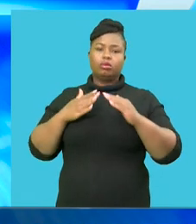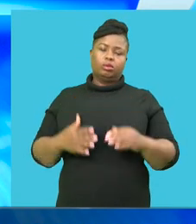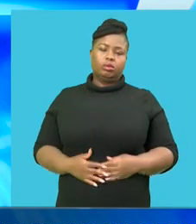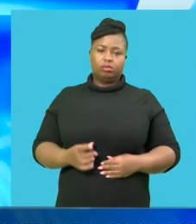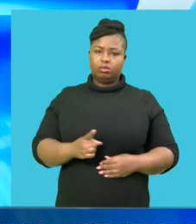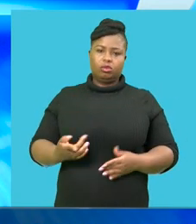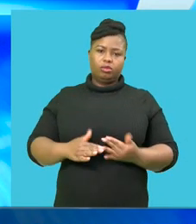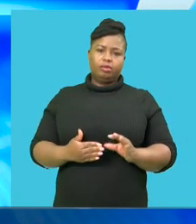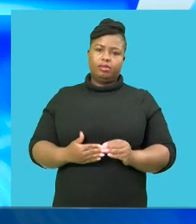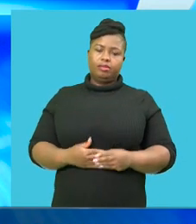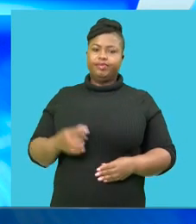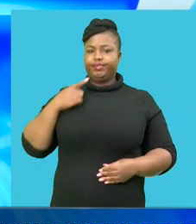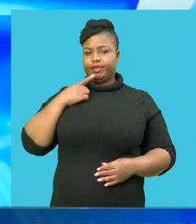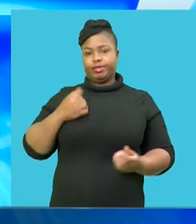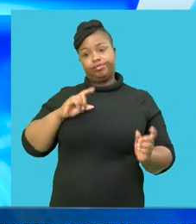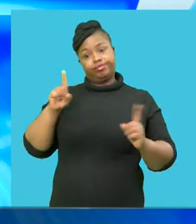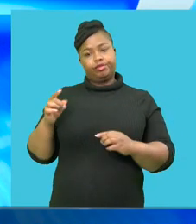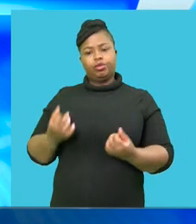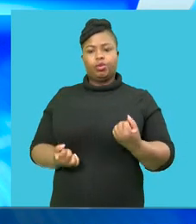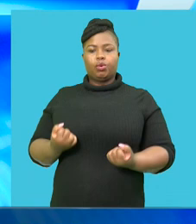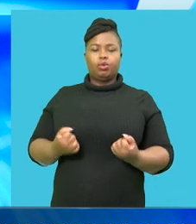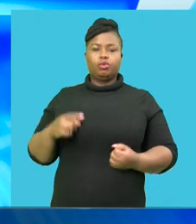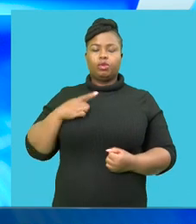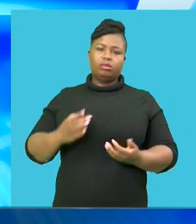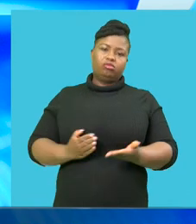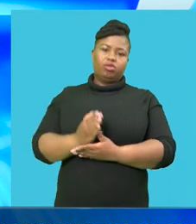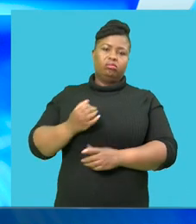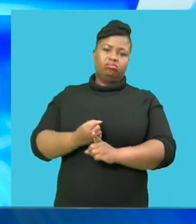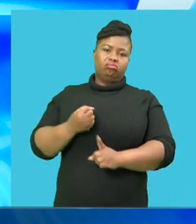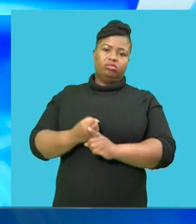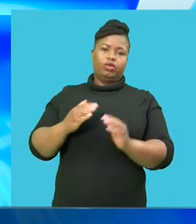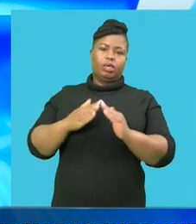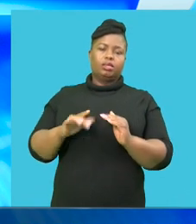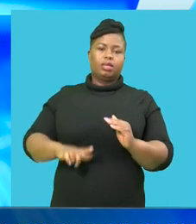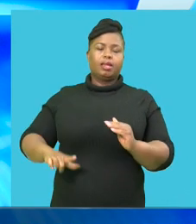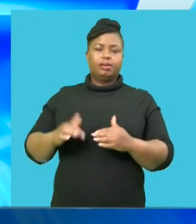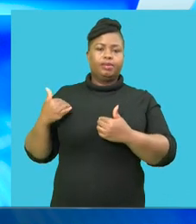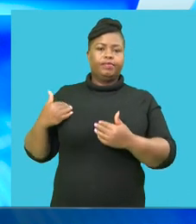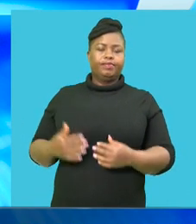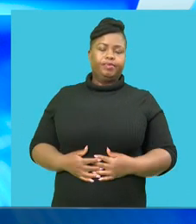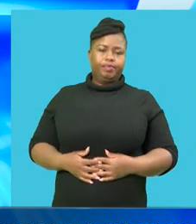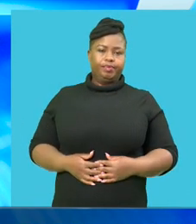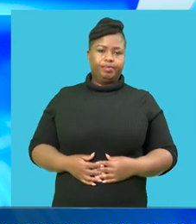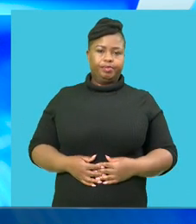zakhamuzi zithi zizobhekisa amabombo enkantolo ukuze zilwele amalungelo azo ezindlu nomhlaba ophephile.